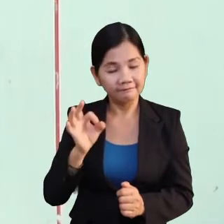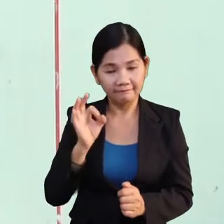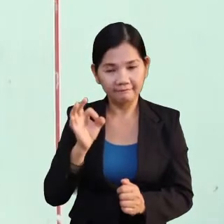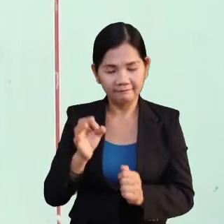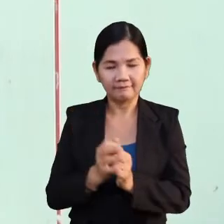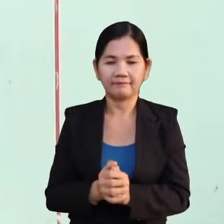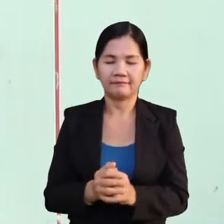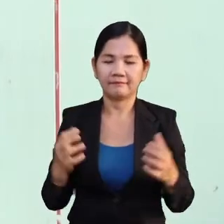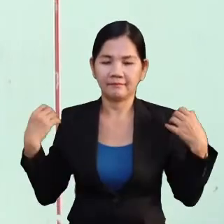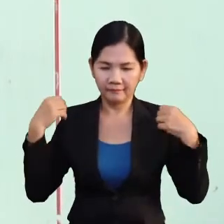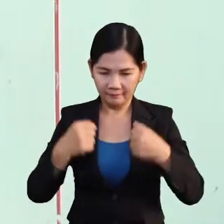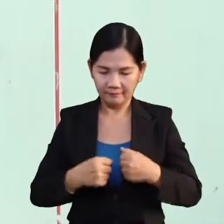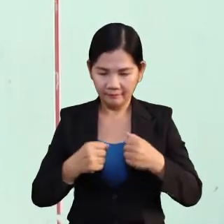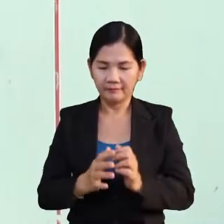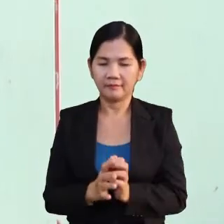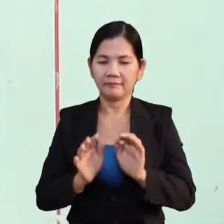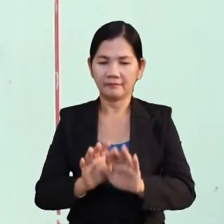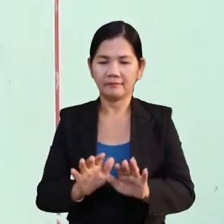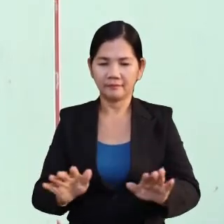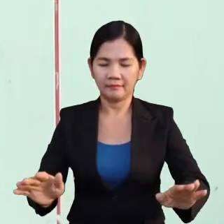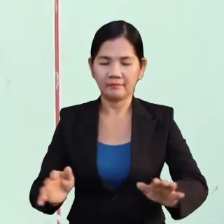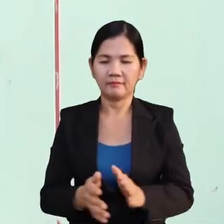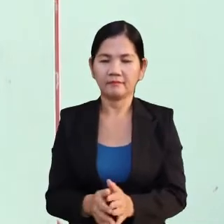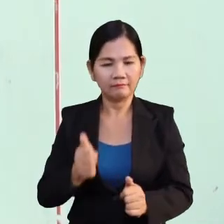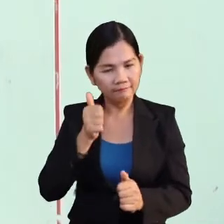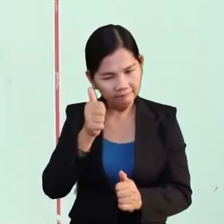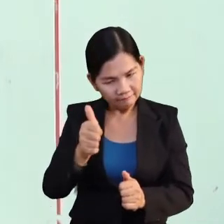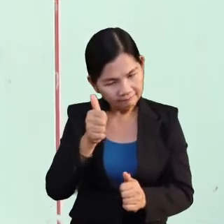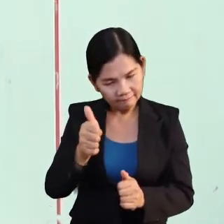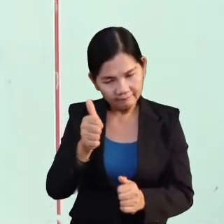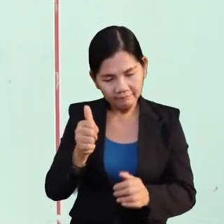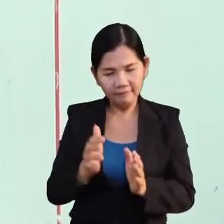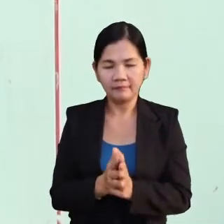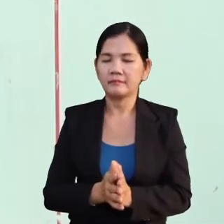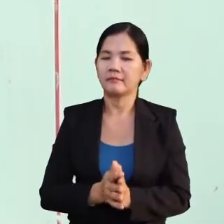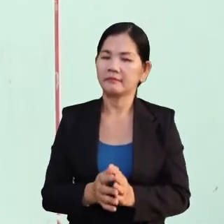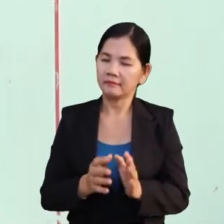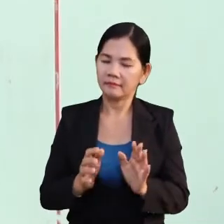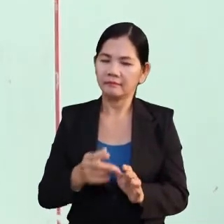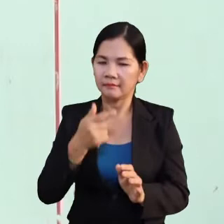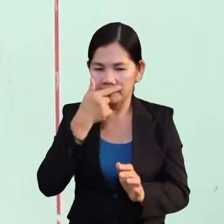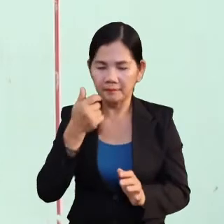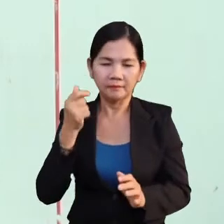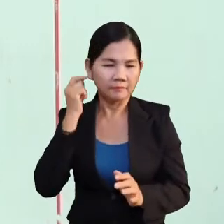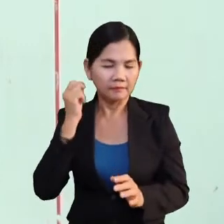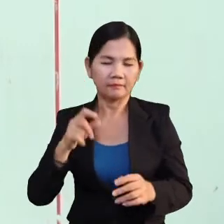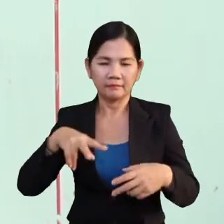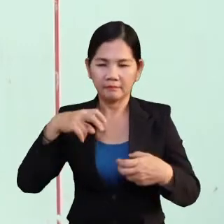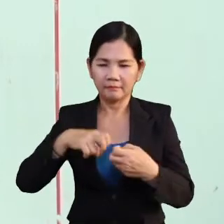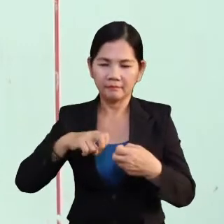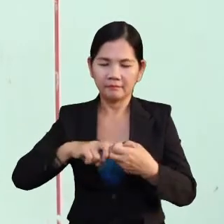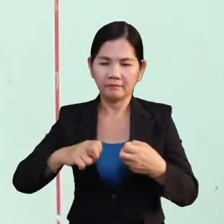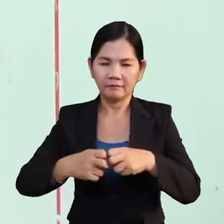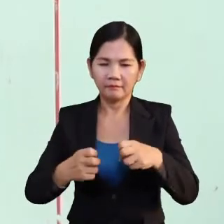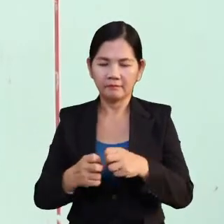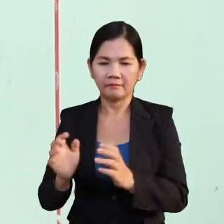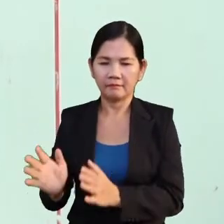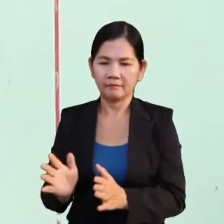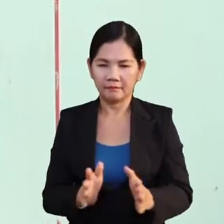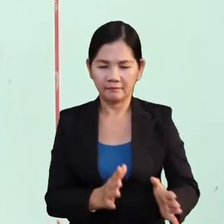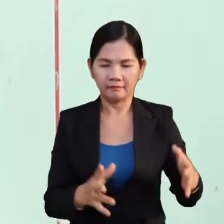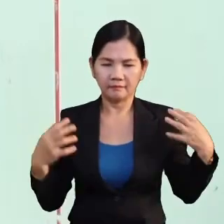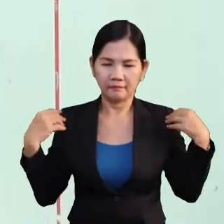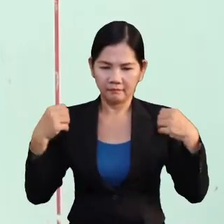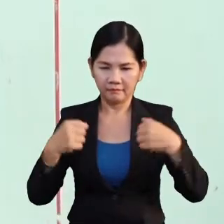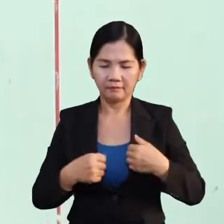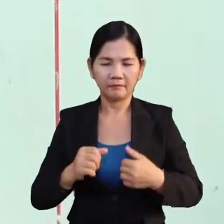ងចេះស្លៀកពាក់សម្លៀកបំពាក់ដោយខ្លួនឯងគឺកាន់តែល្អគឺយើងមិនឲ្យប៉ាម៉ាក់យើងពិបាកចារៀបចំស្លៀកពាក់ឲ្យកូនទៀត